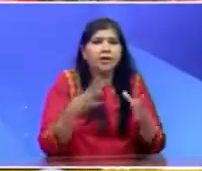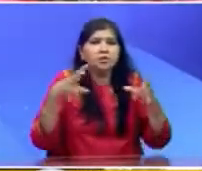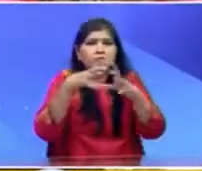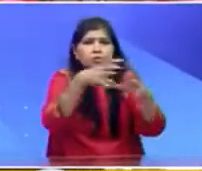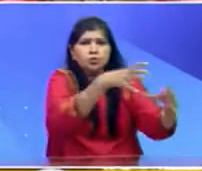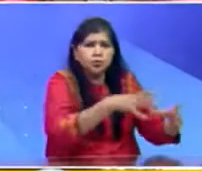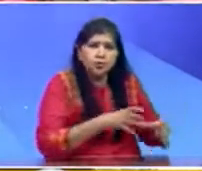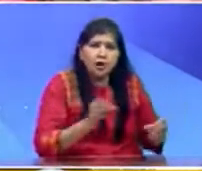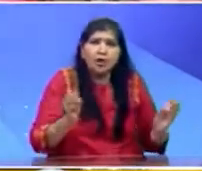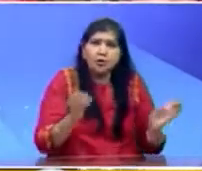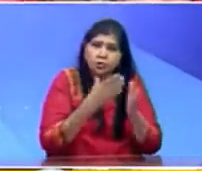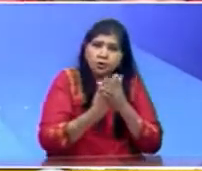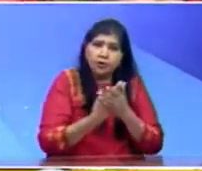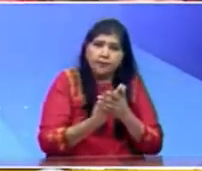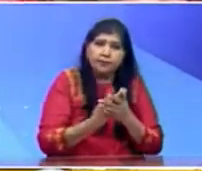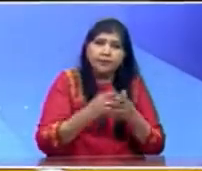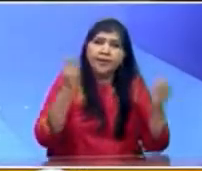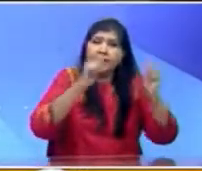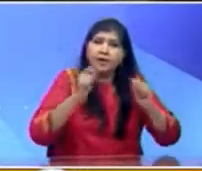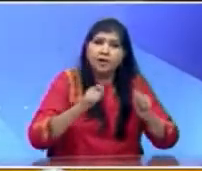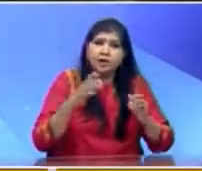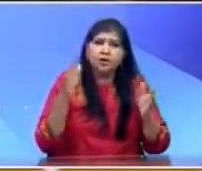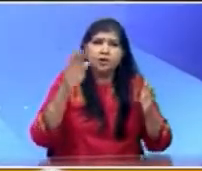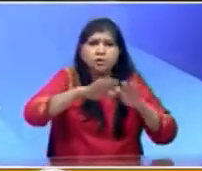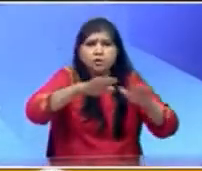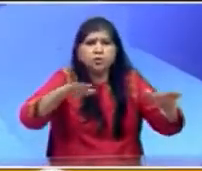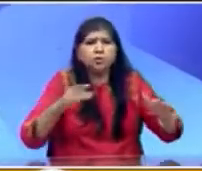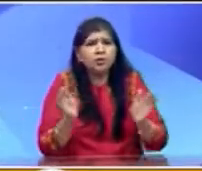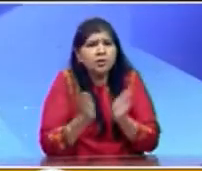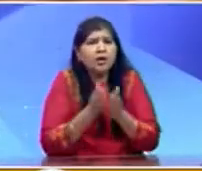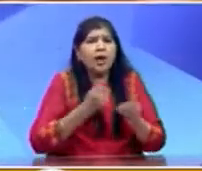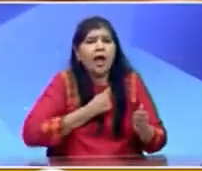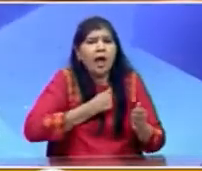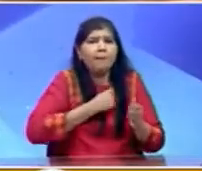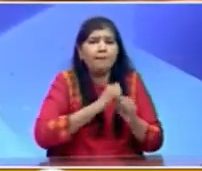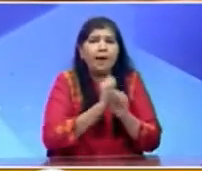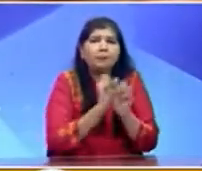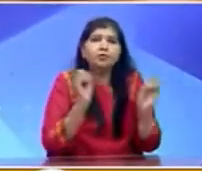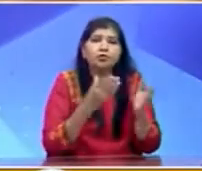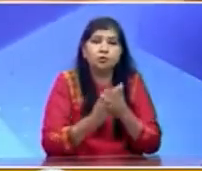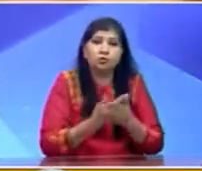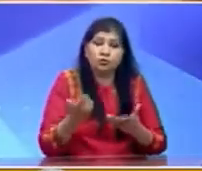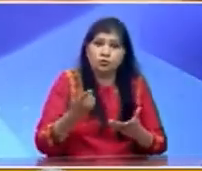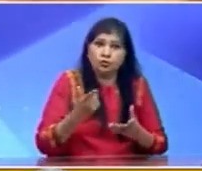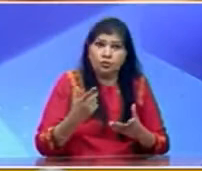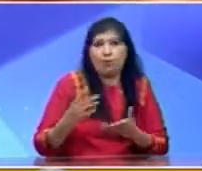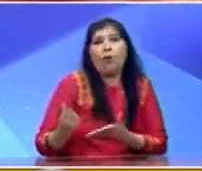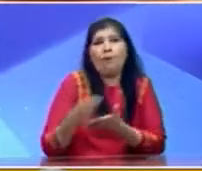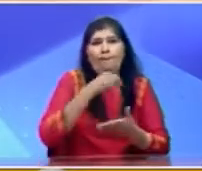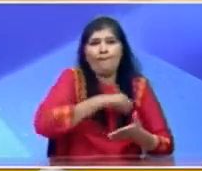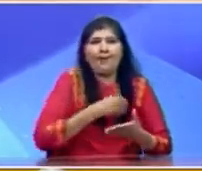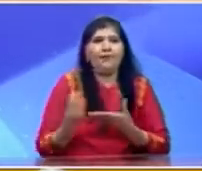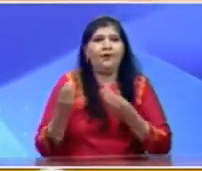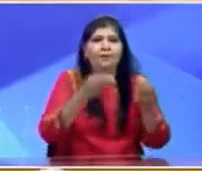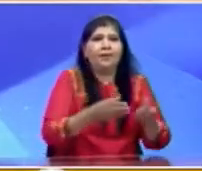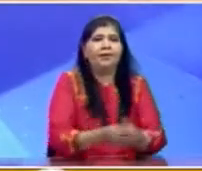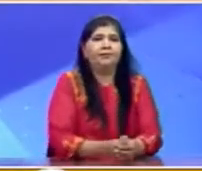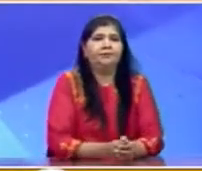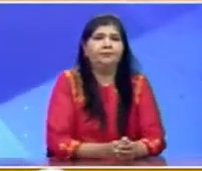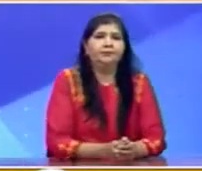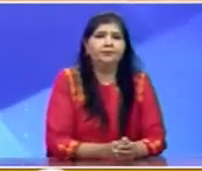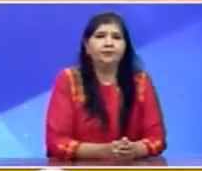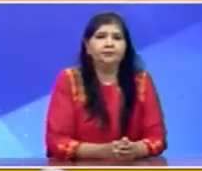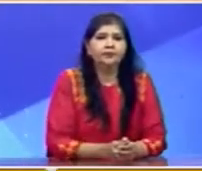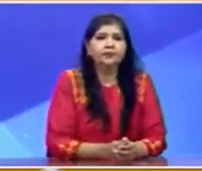हैं, खिलौने बनाने वाले जो छोटे छोटे उद्यमी हैं, उन्हें इसका बहुत लाभ हो रहा है।